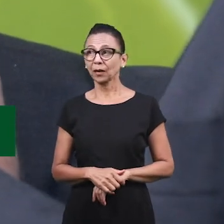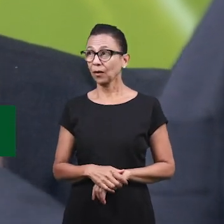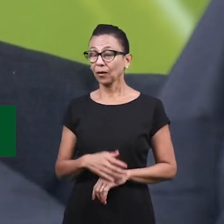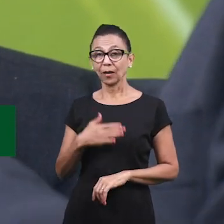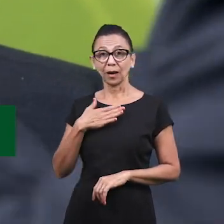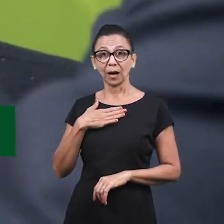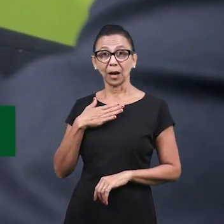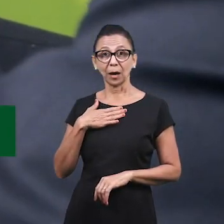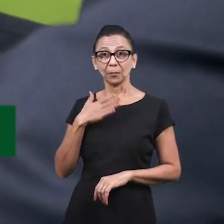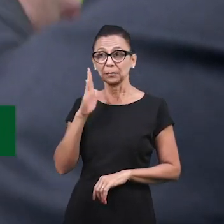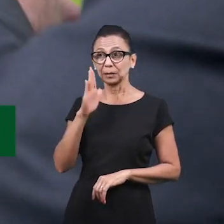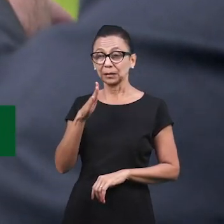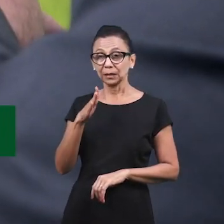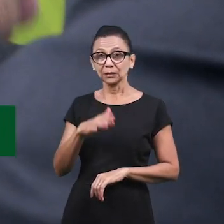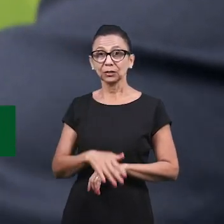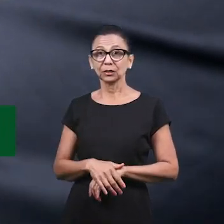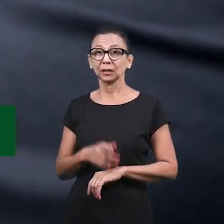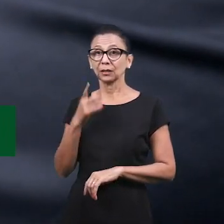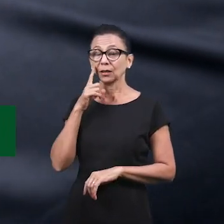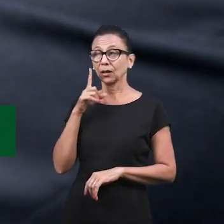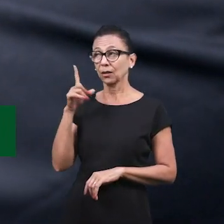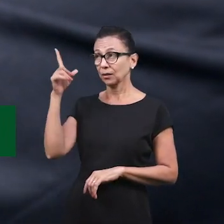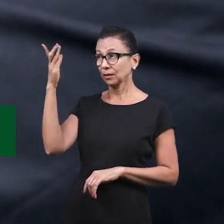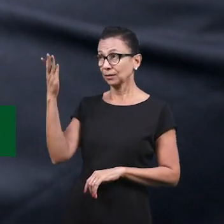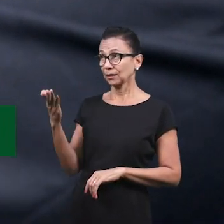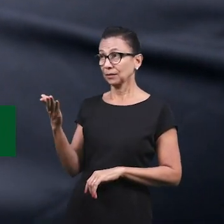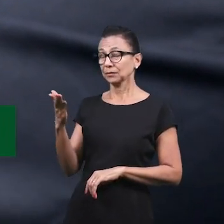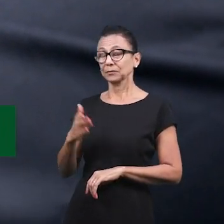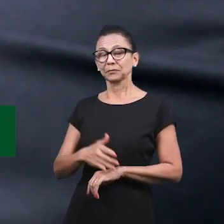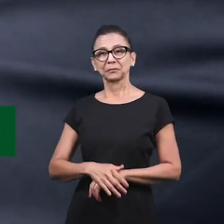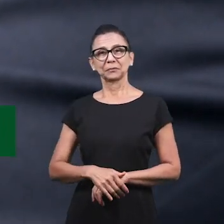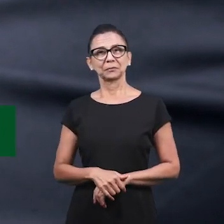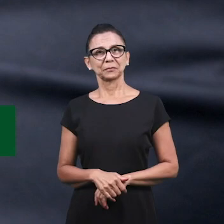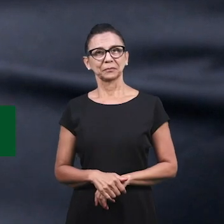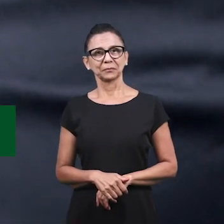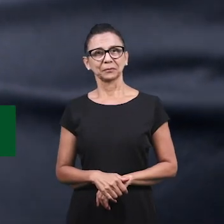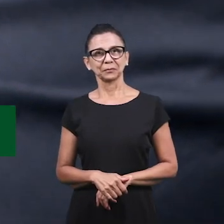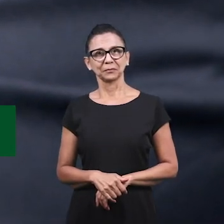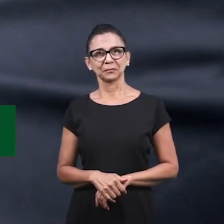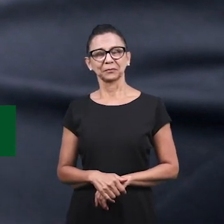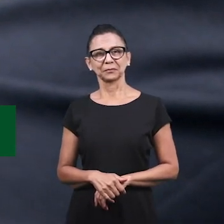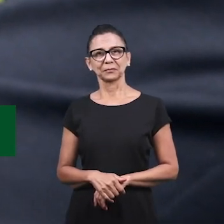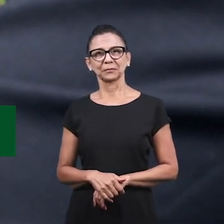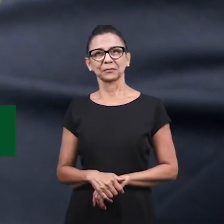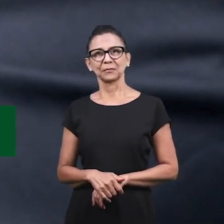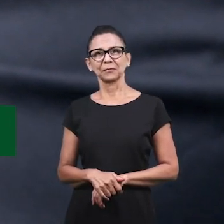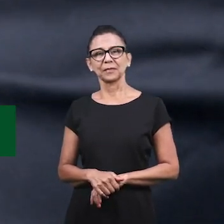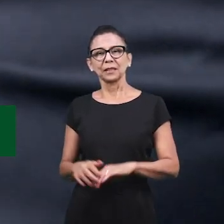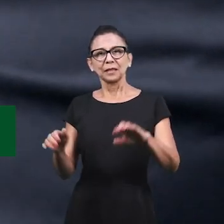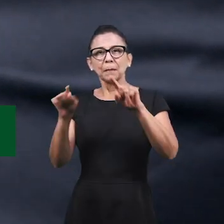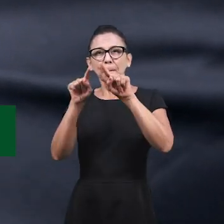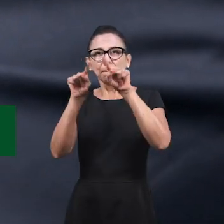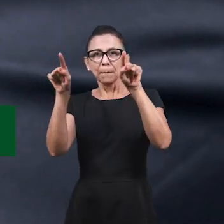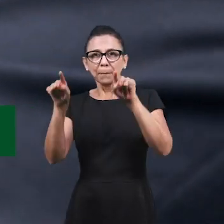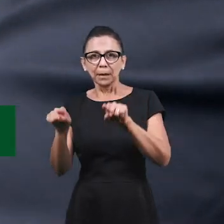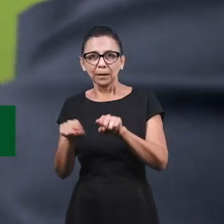Приблизили к QR-коду. Моя камера, она уже увидела QR-код. И наверху